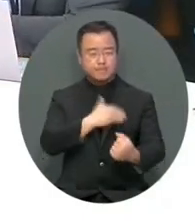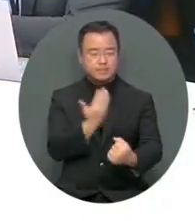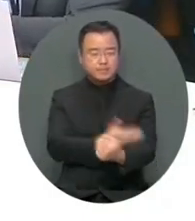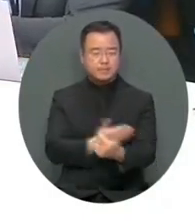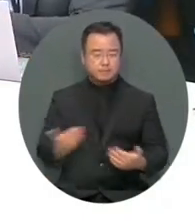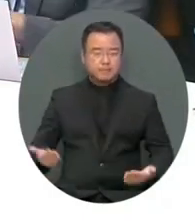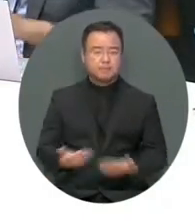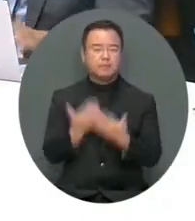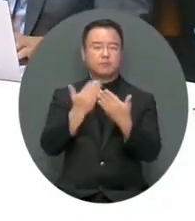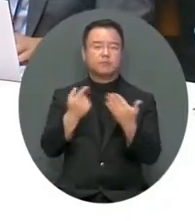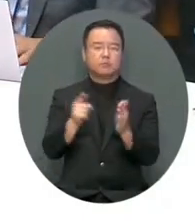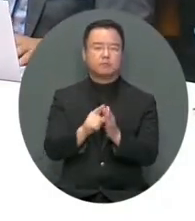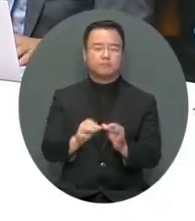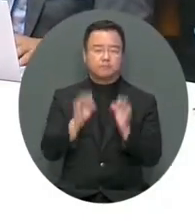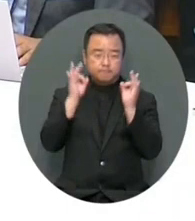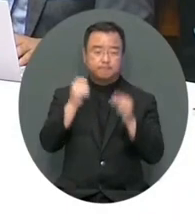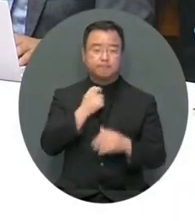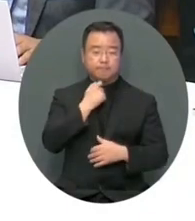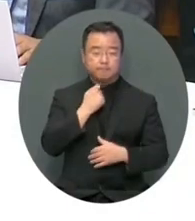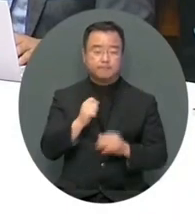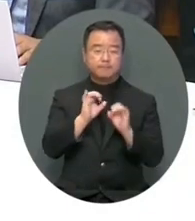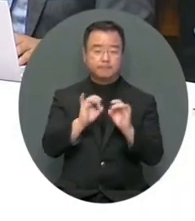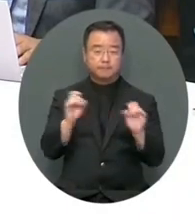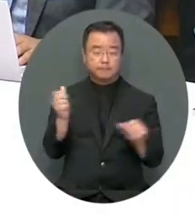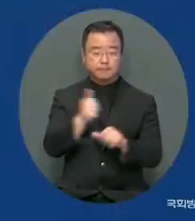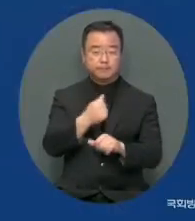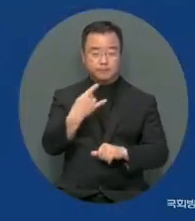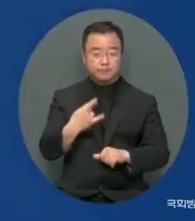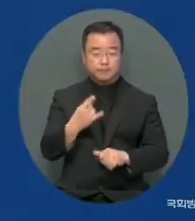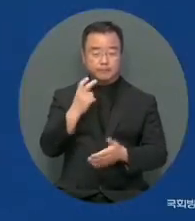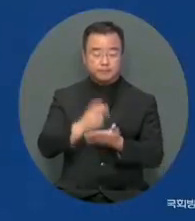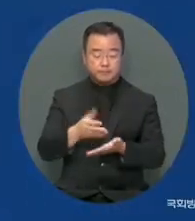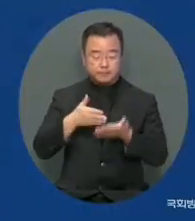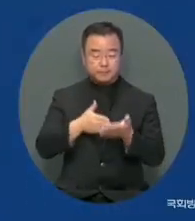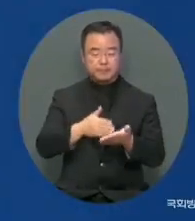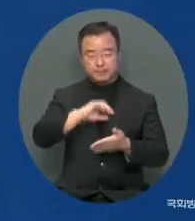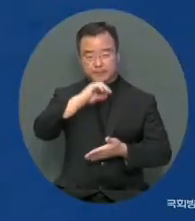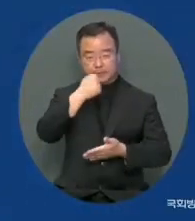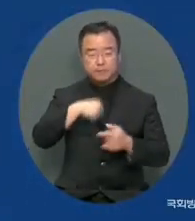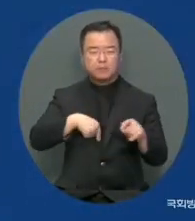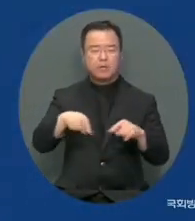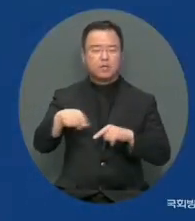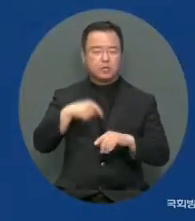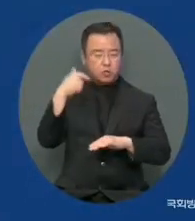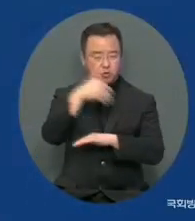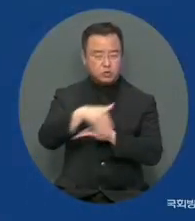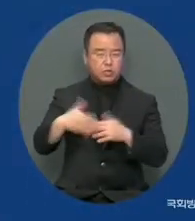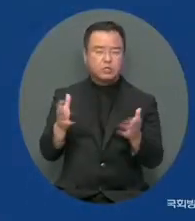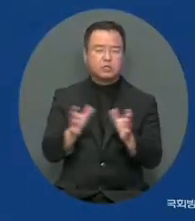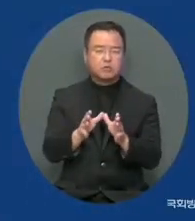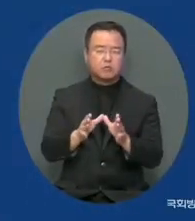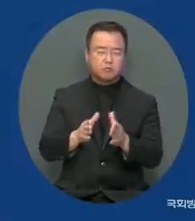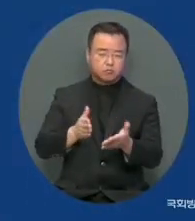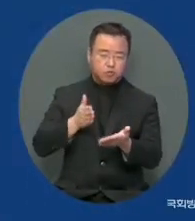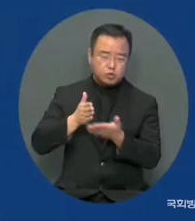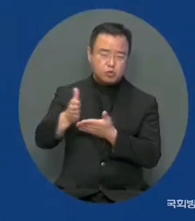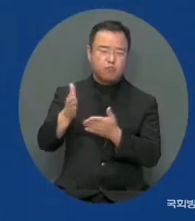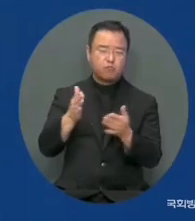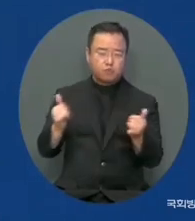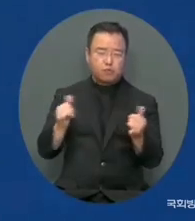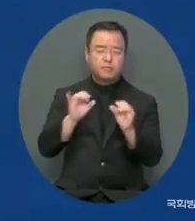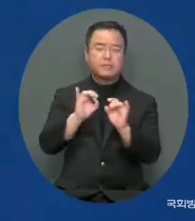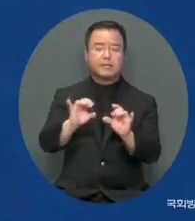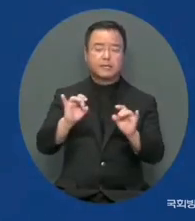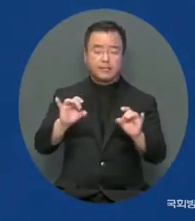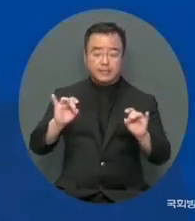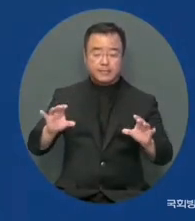힘쓰겠습니다. 국회 각 상임위원회와 입법조사처, 예산정착처에 배치된 우수한 전문 인력들이 입법에